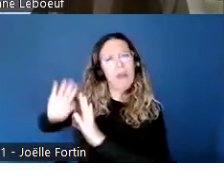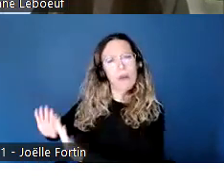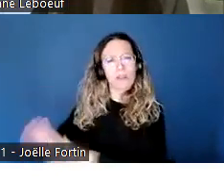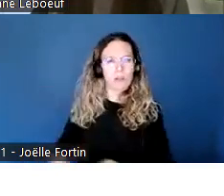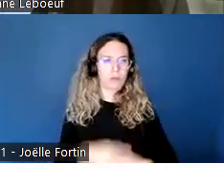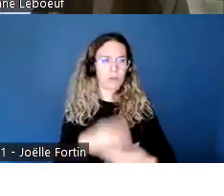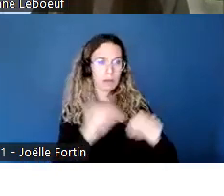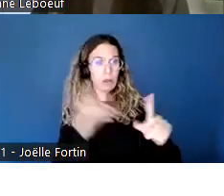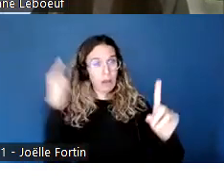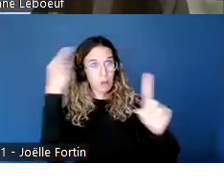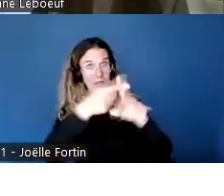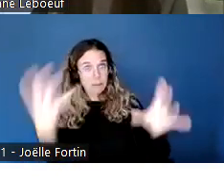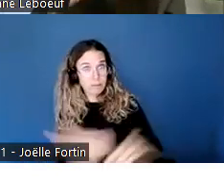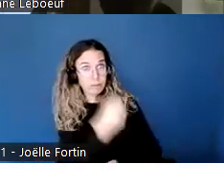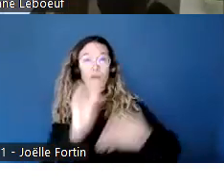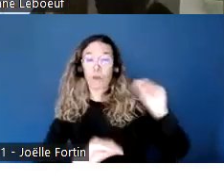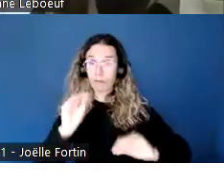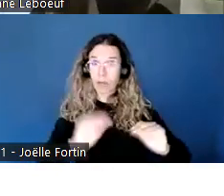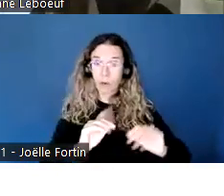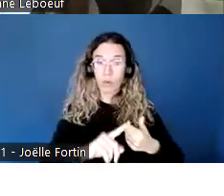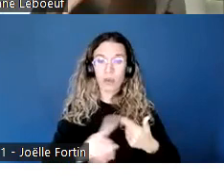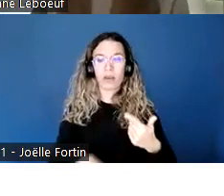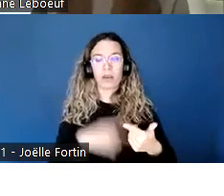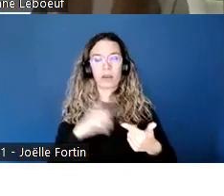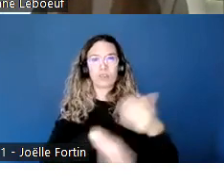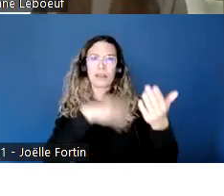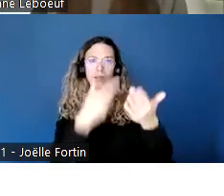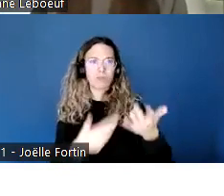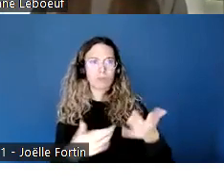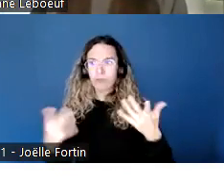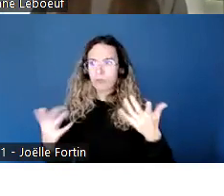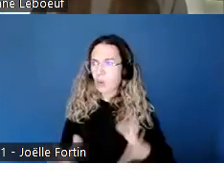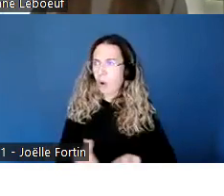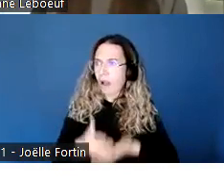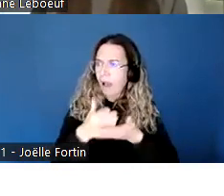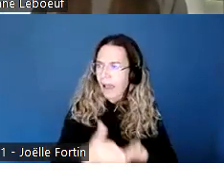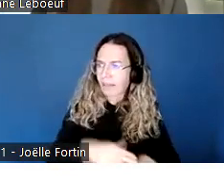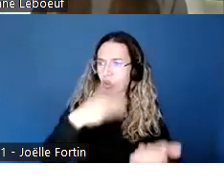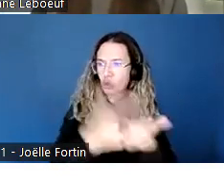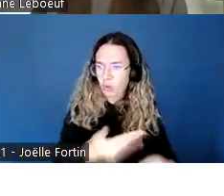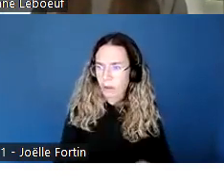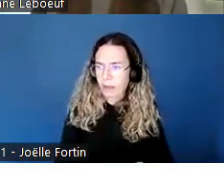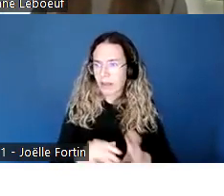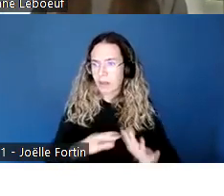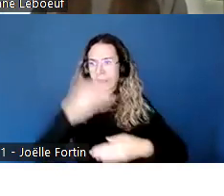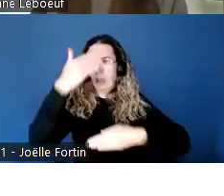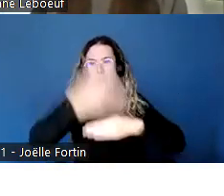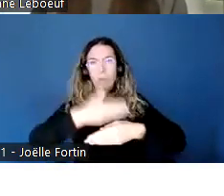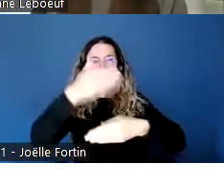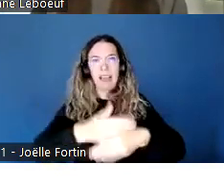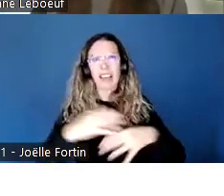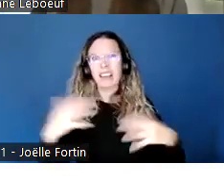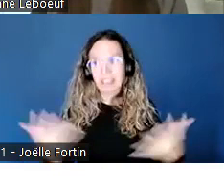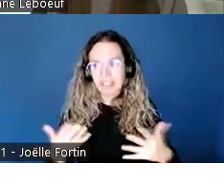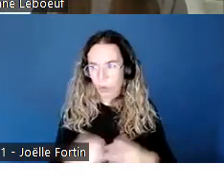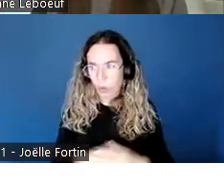évaluer l'atteinte des objectifs du programme. On voulait documenter ce qui facilite, mais aussi ce qui crée des obstacles quand on essaie de faire cette